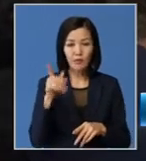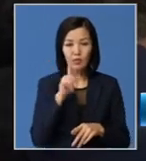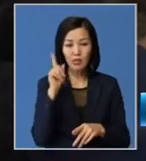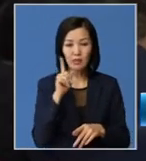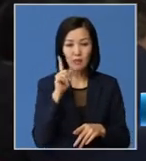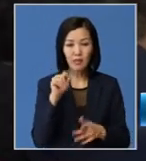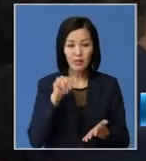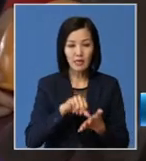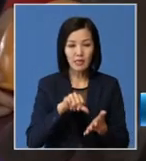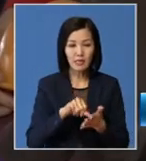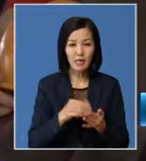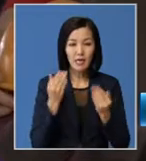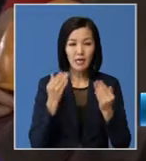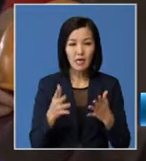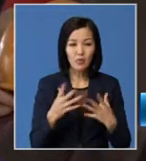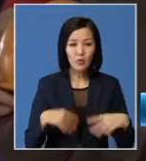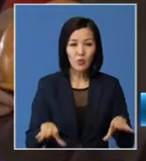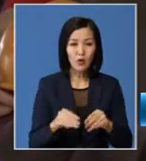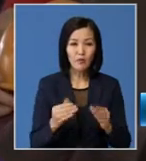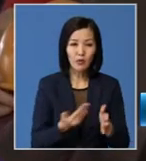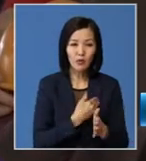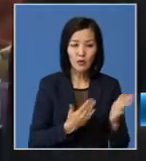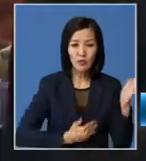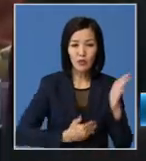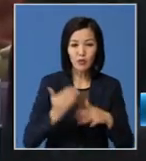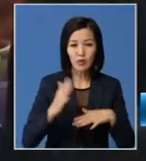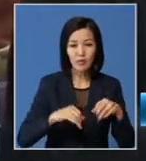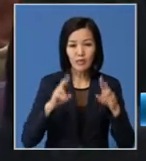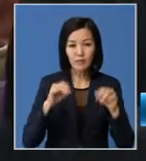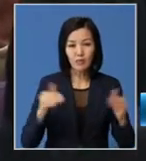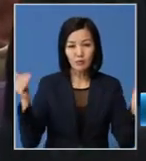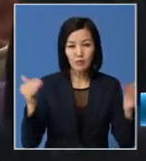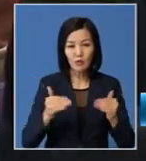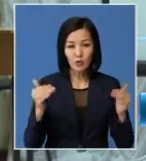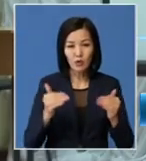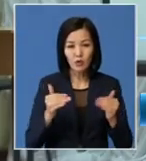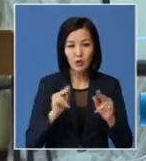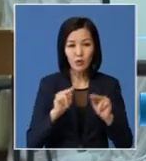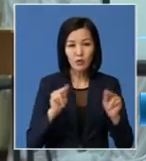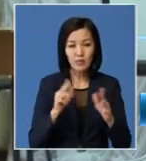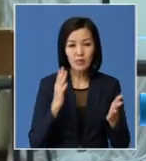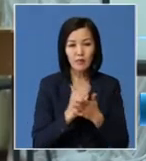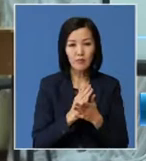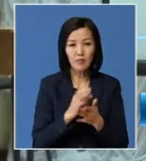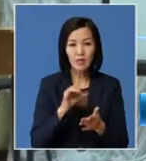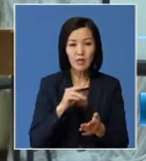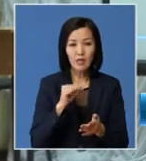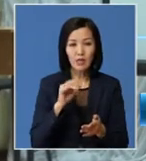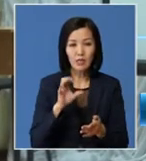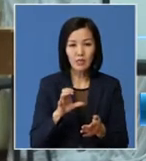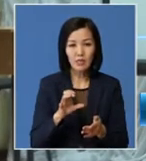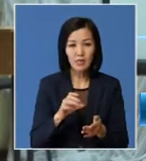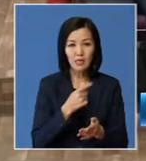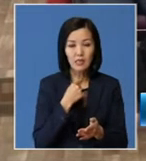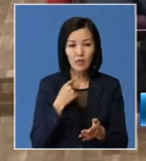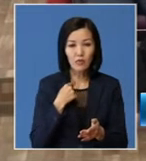түсті. Қатарында қазір қоғамда сұранысы жоғары кәсіптік техникалық колледж оқытушылары бар. Солардың бірі Елжас Кеңесбай. Ол